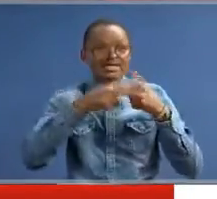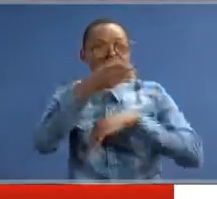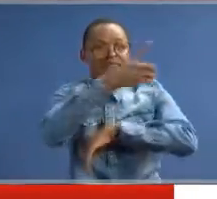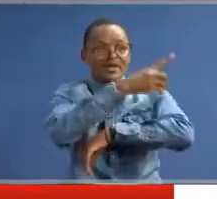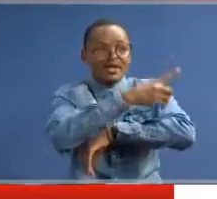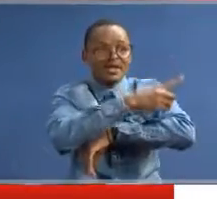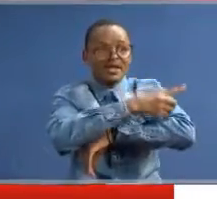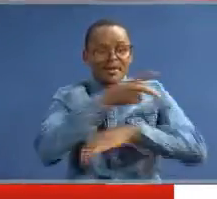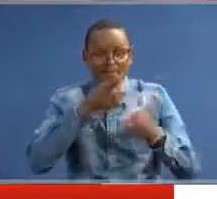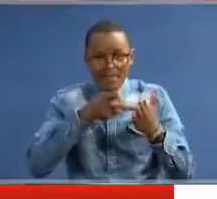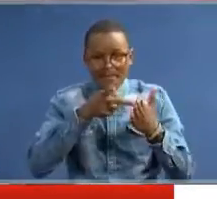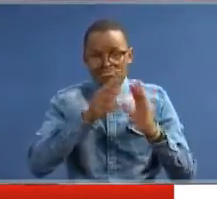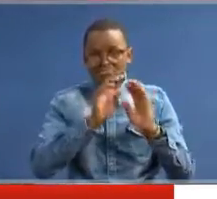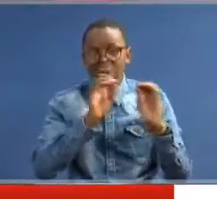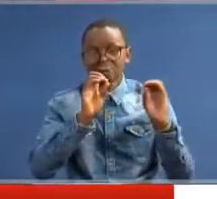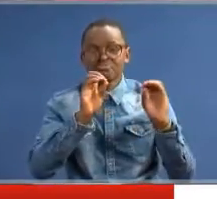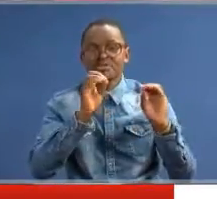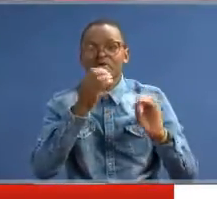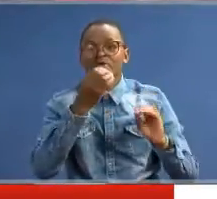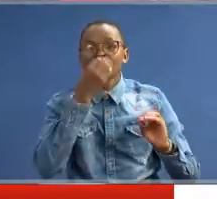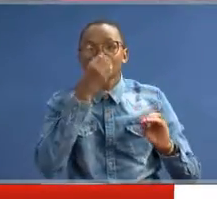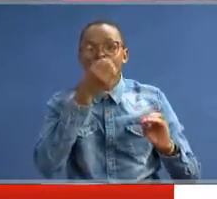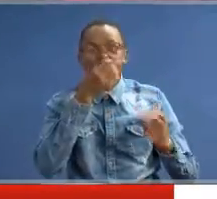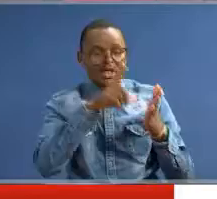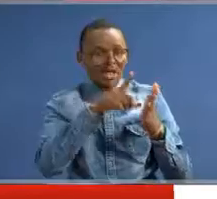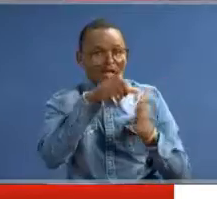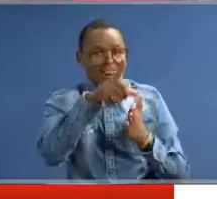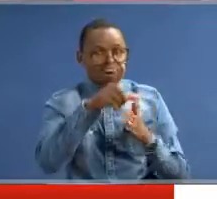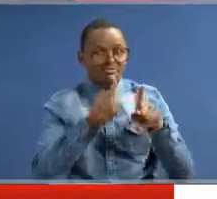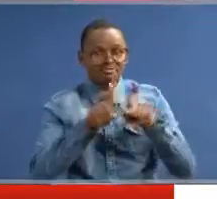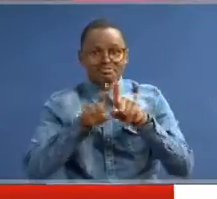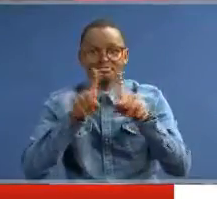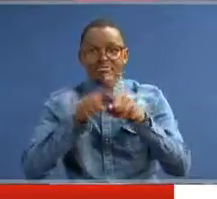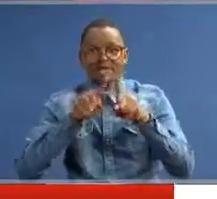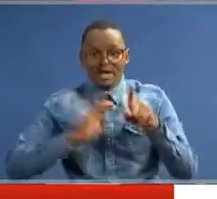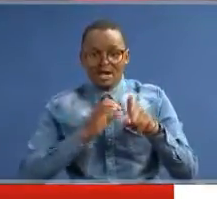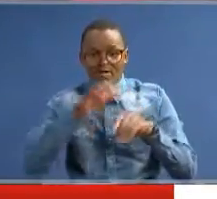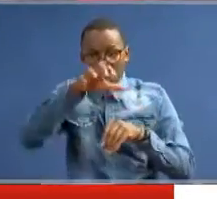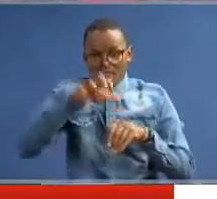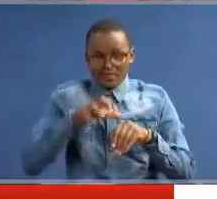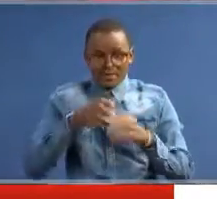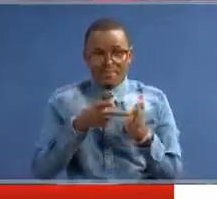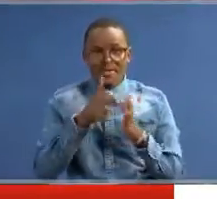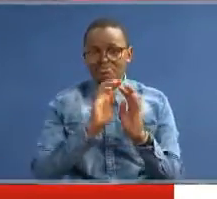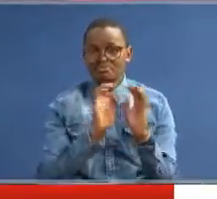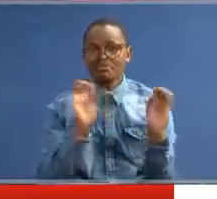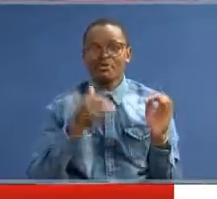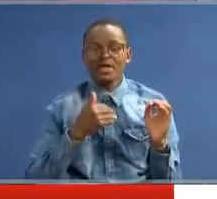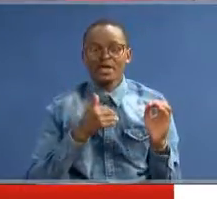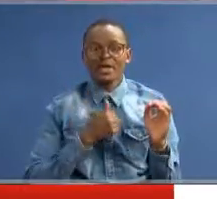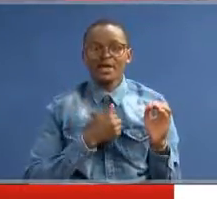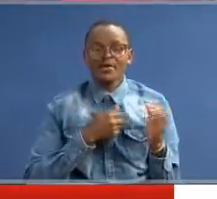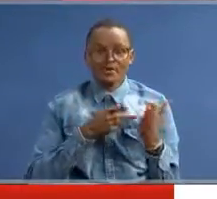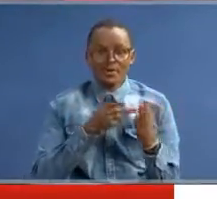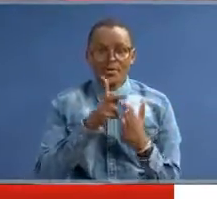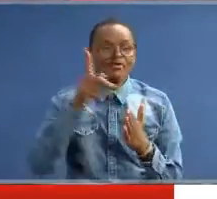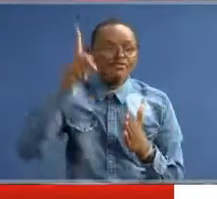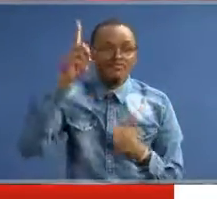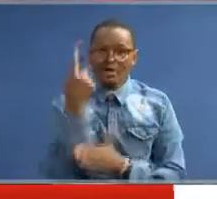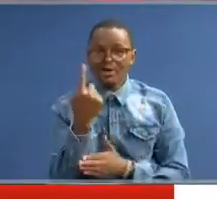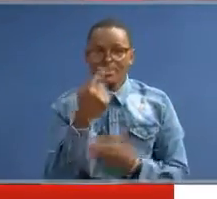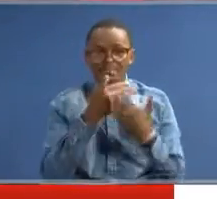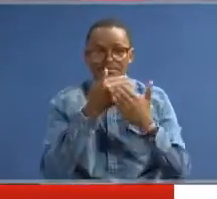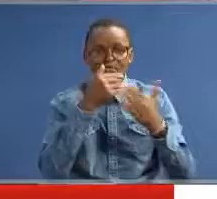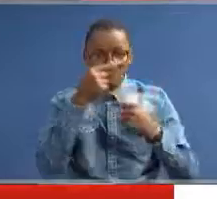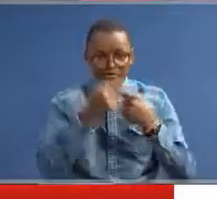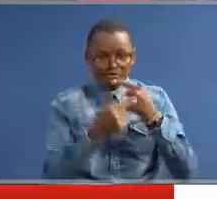7 days we have not been paid our lunch. Yes. We have not been paid our allowances. Yes. Our fare has not been paid. Yes. We have to be paid first. Yes. Before